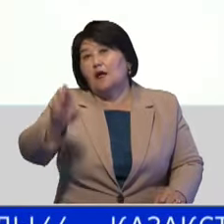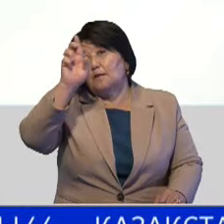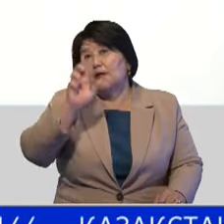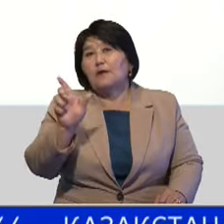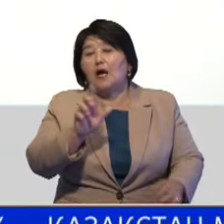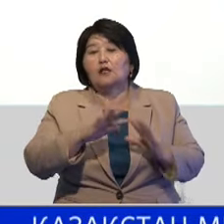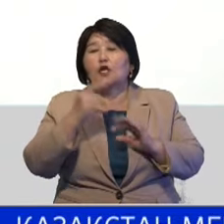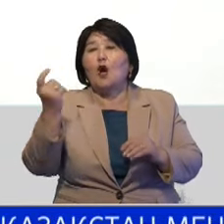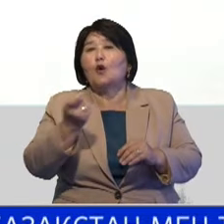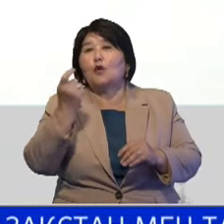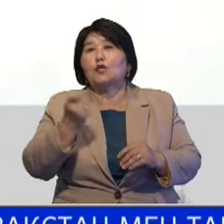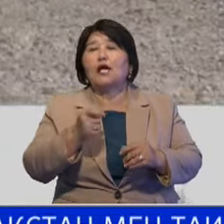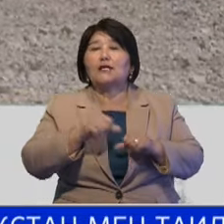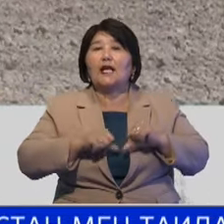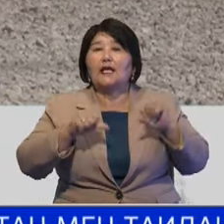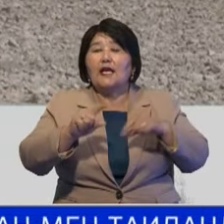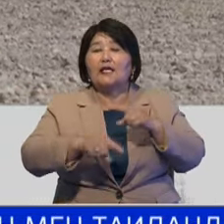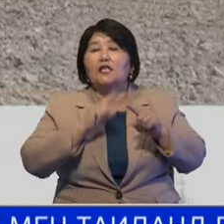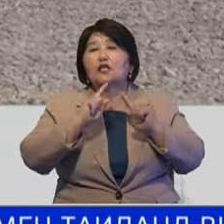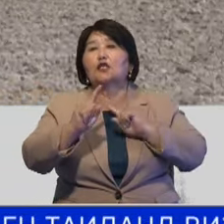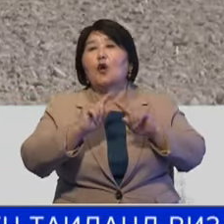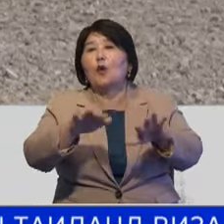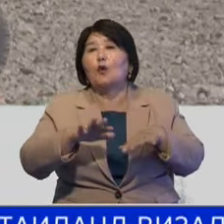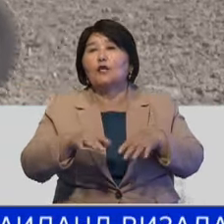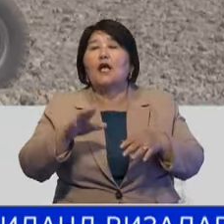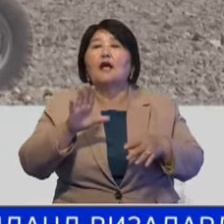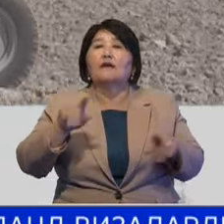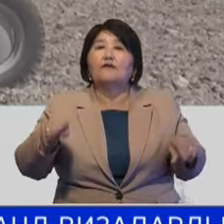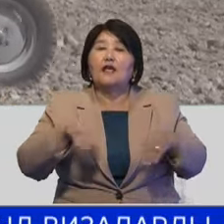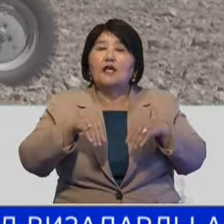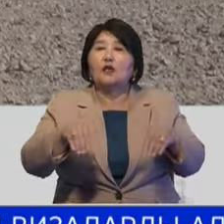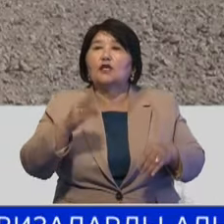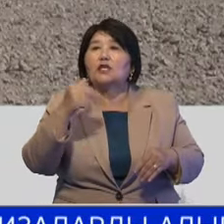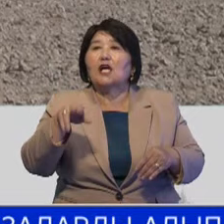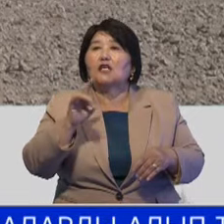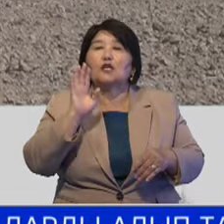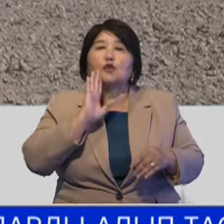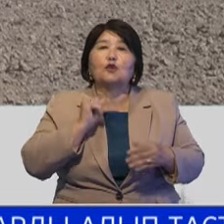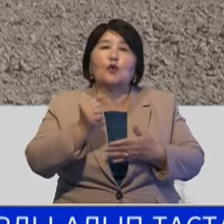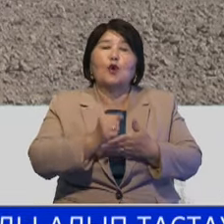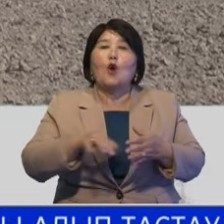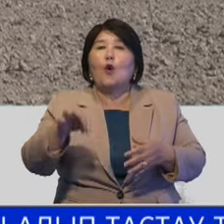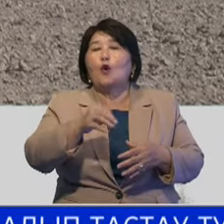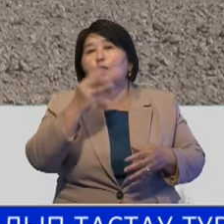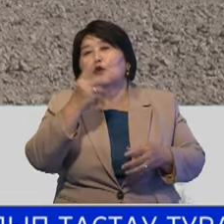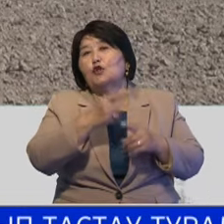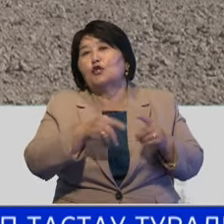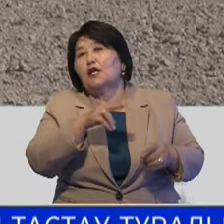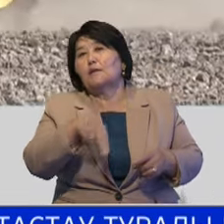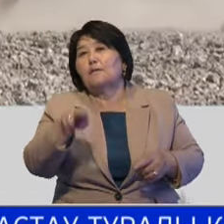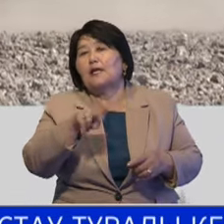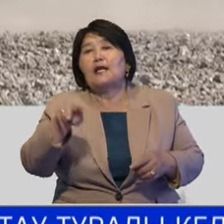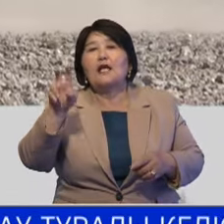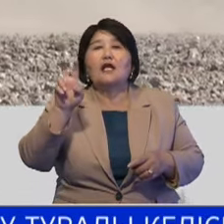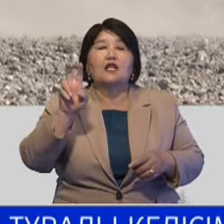Мемлекетаралық су шаруашылығы үйлестіру комиссиясының кезекті отырысында вегетация кезеңінде Шардара су қоймасынан облысқа 3,5 миллиард текше метр